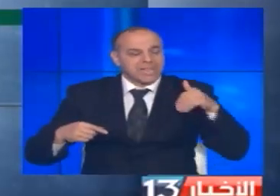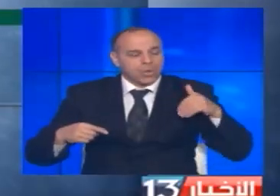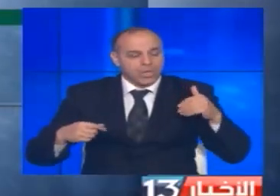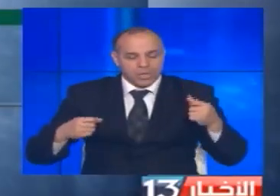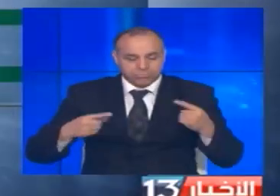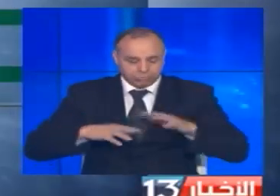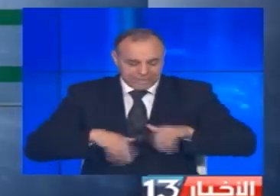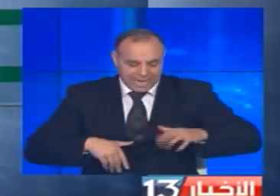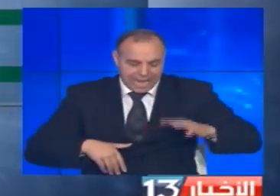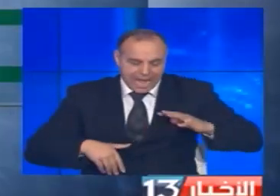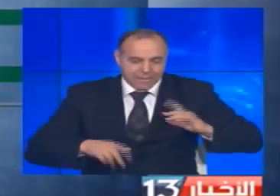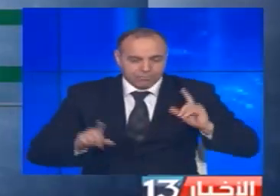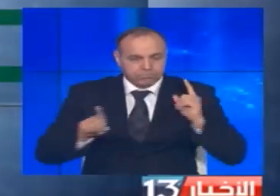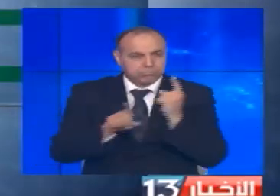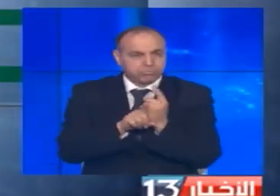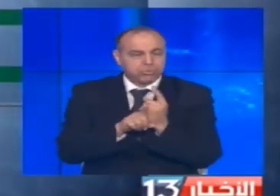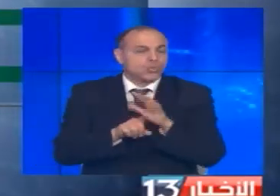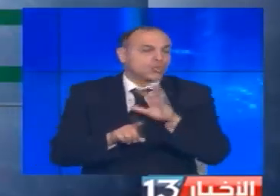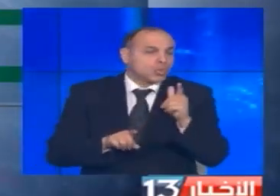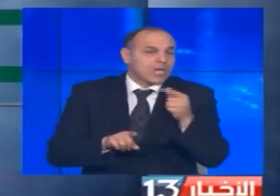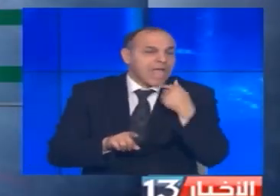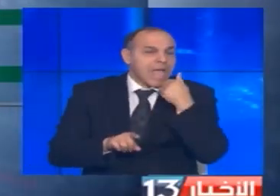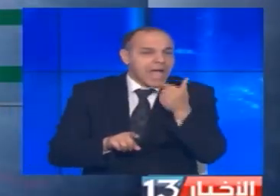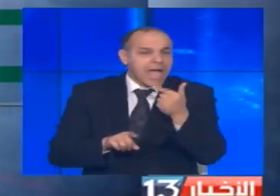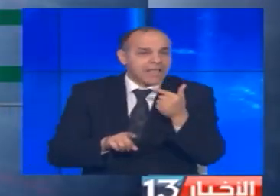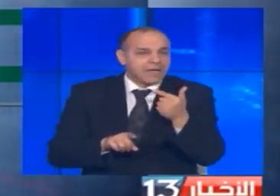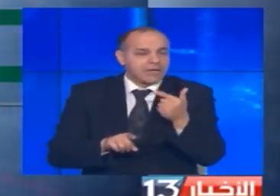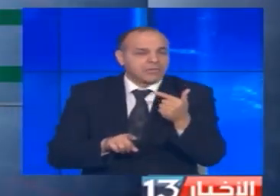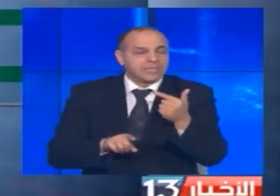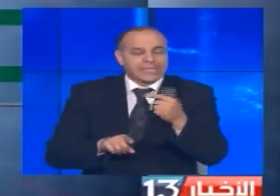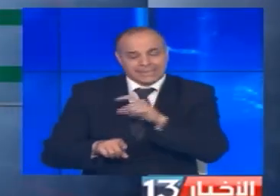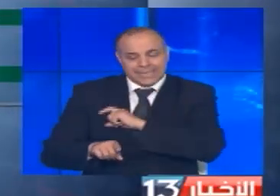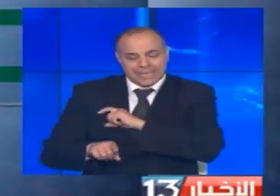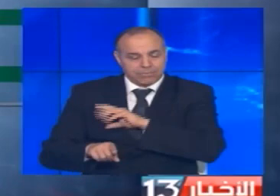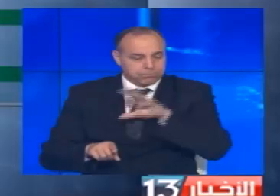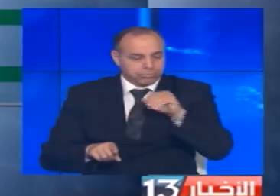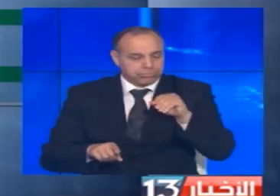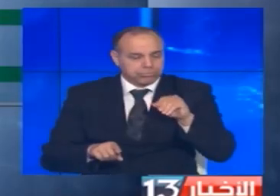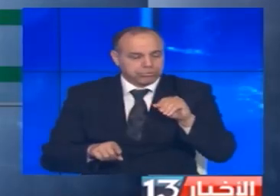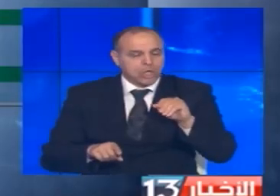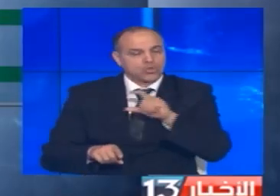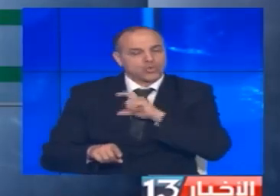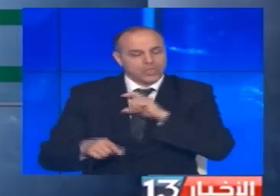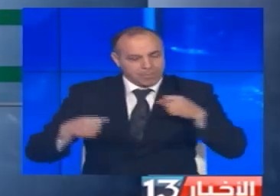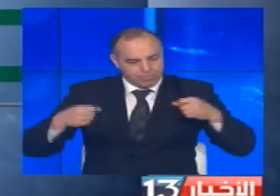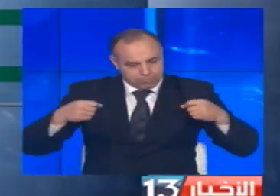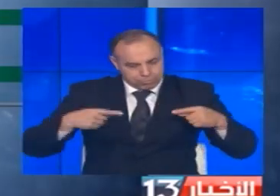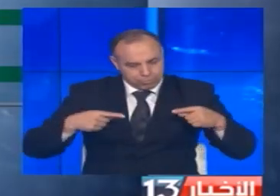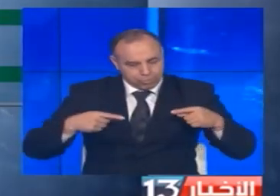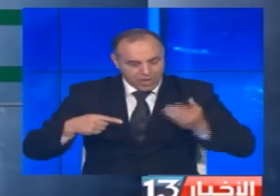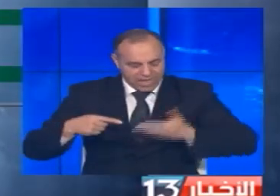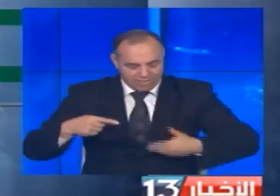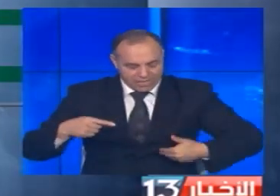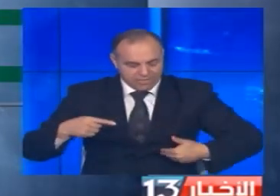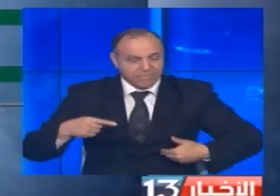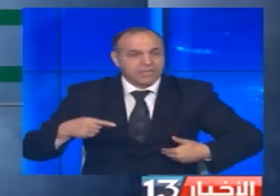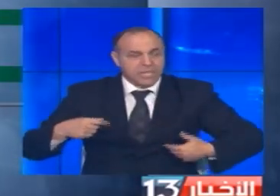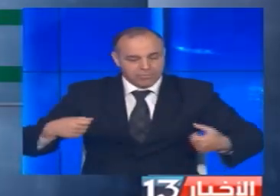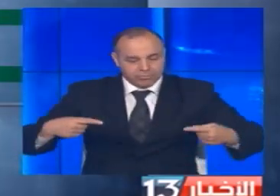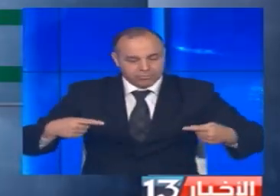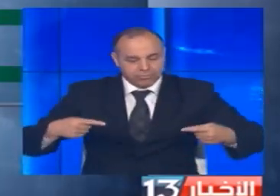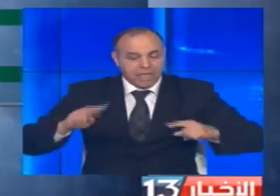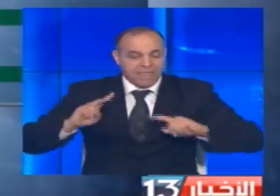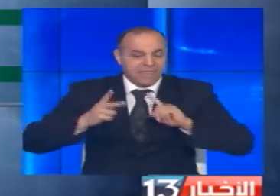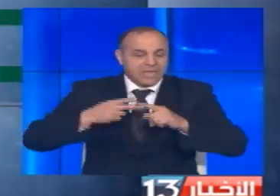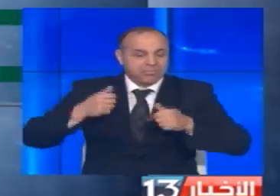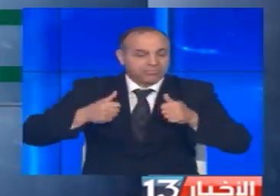الجولة يوم الأحد بلقاء الكلاسيكو، حيث يستضيف النجم الساحلي بأولمبي سوسة النادي الإفريقي في صراع المركز